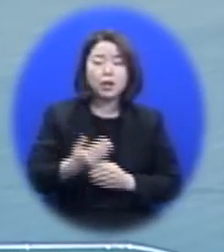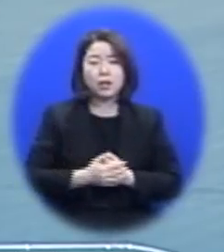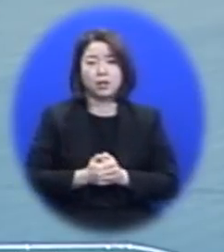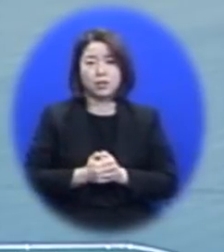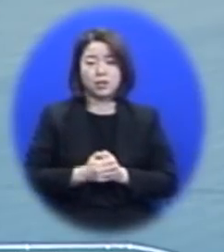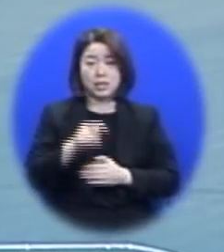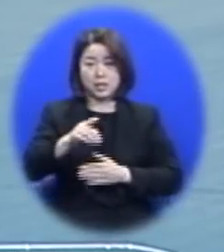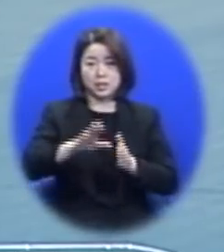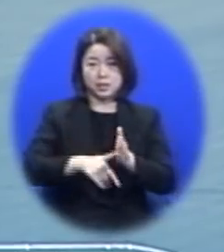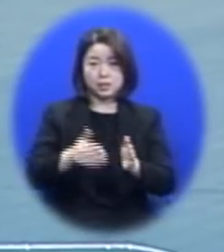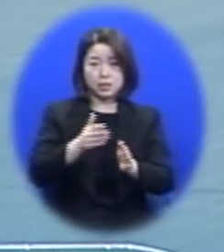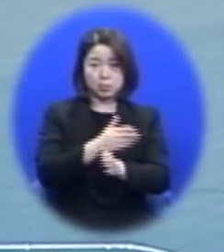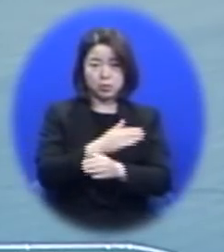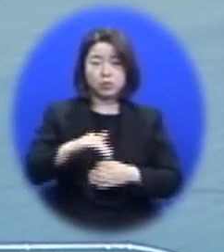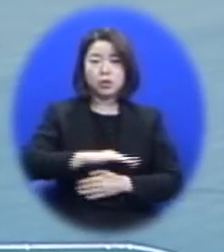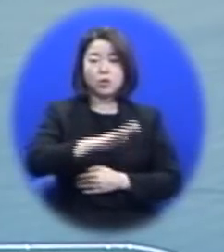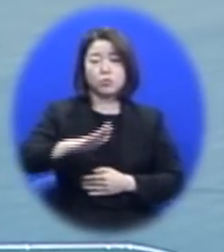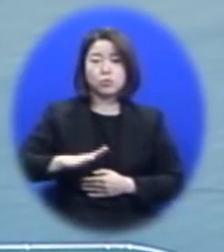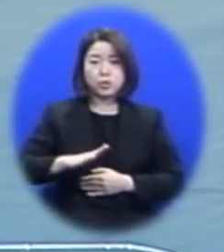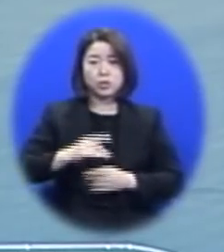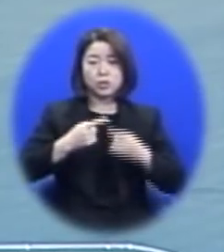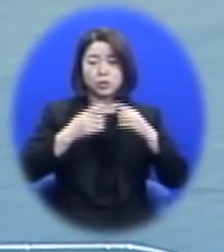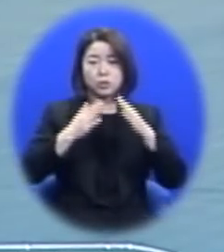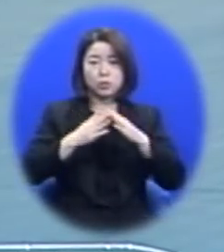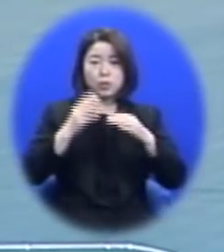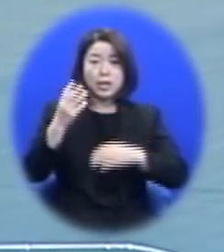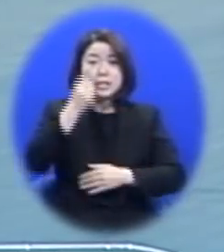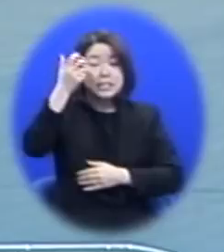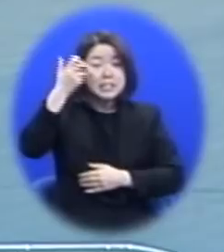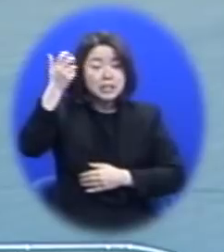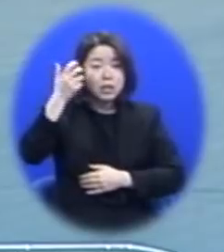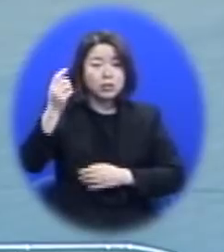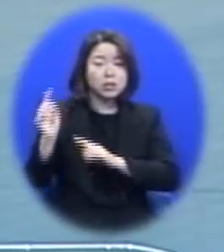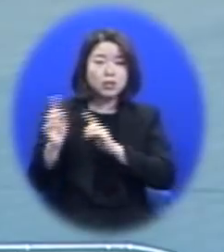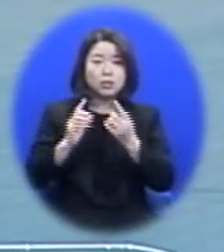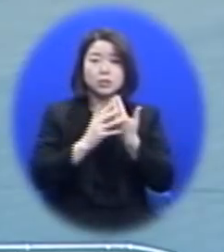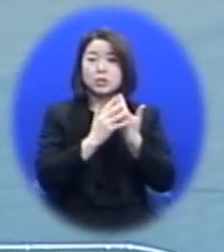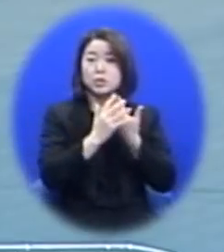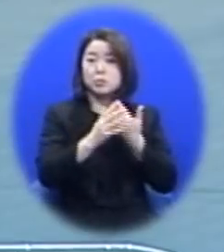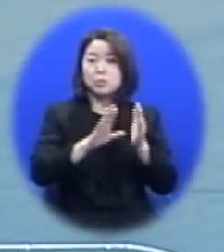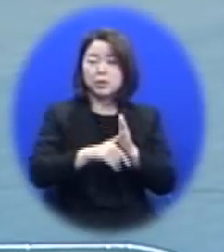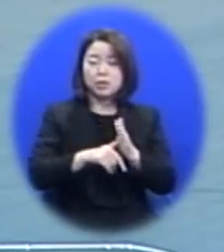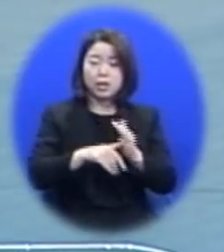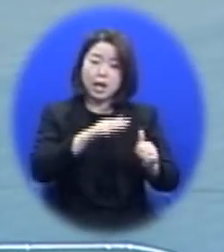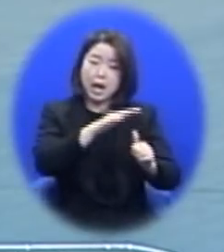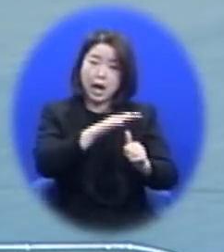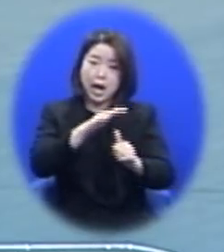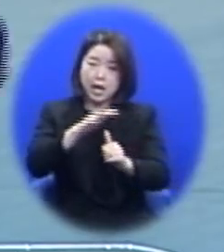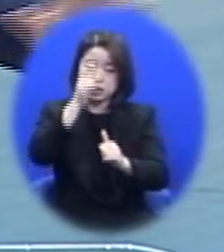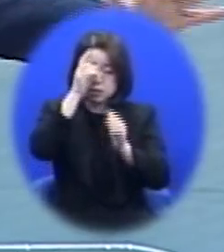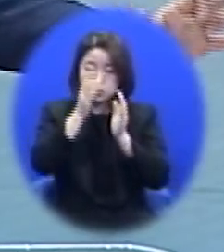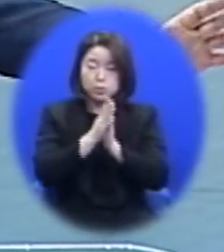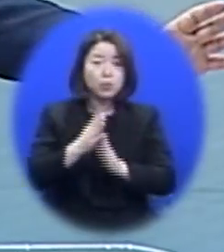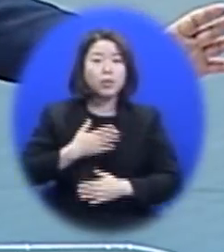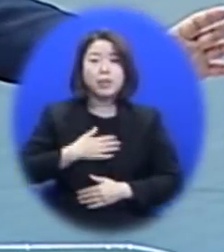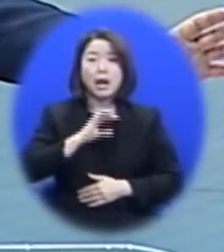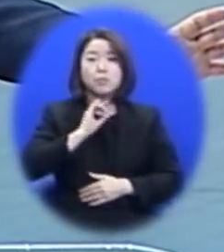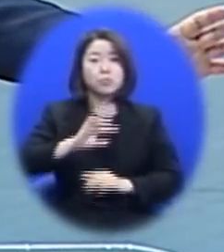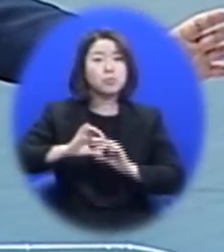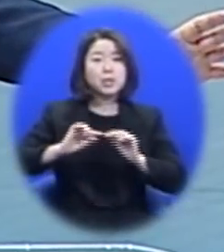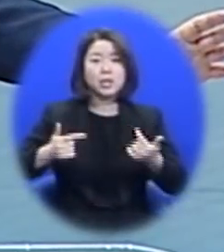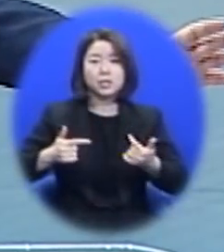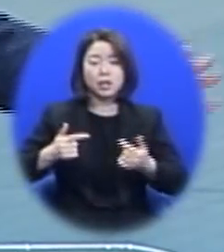그래서 그때부터 우리 교회 성령 집회 때 안수 기도를 저만 하는 게 아니고 우리 목사님들이 다 나와서